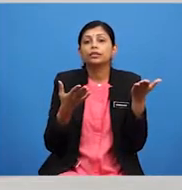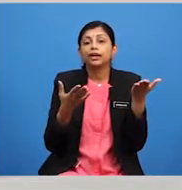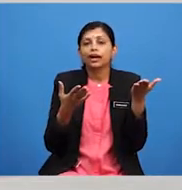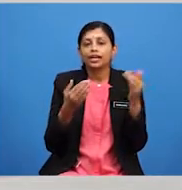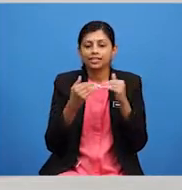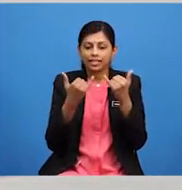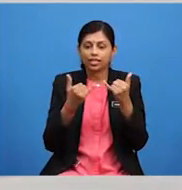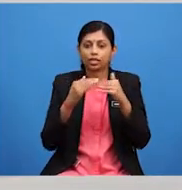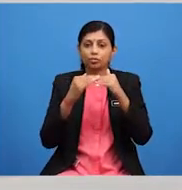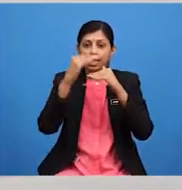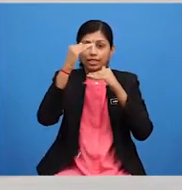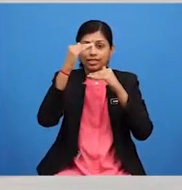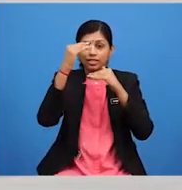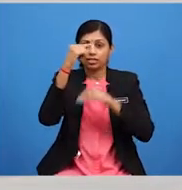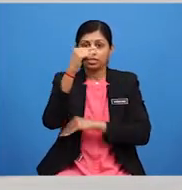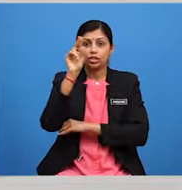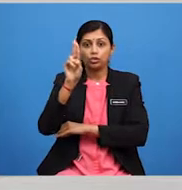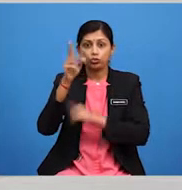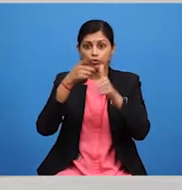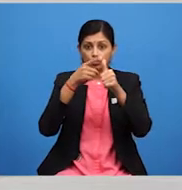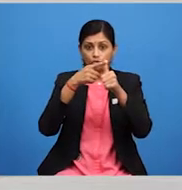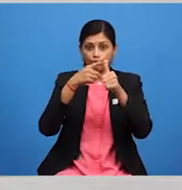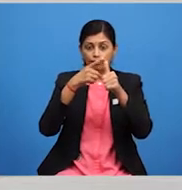ufuk GU.